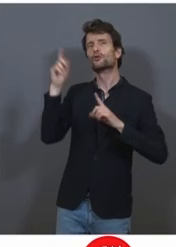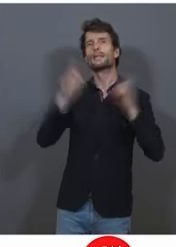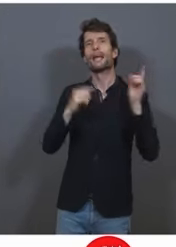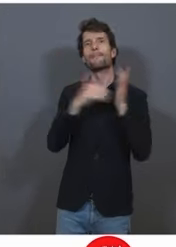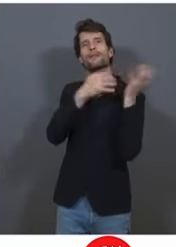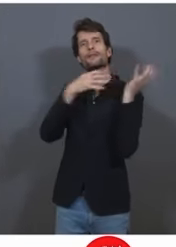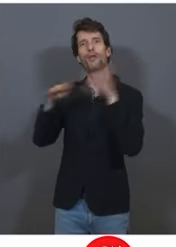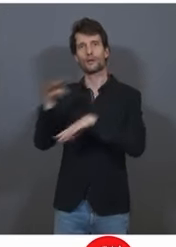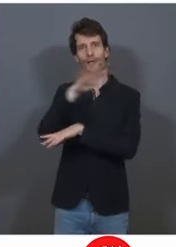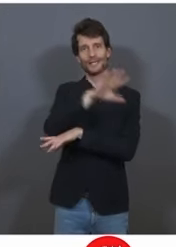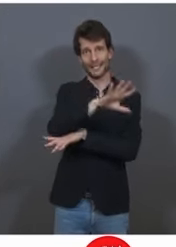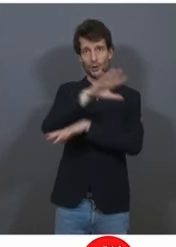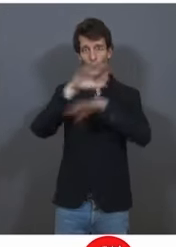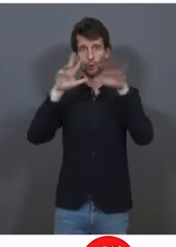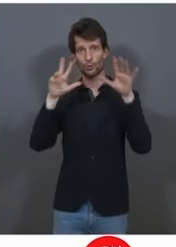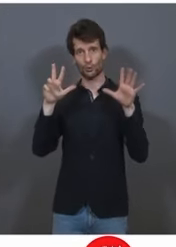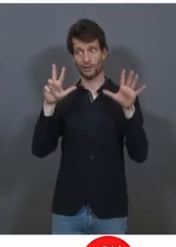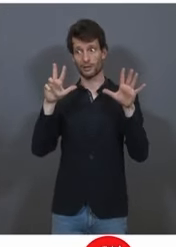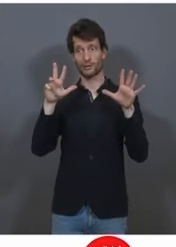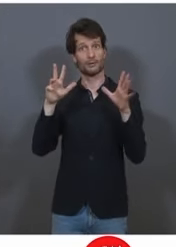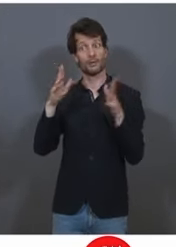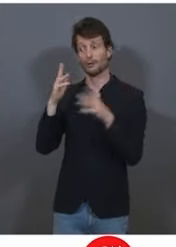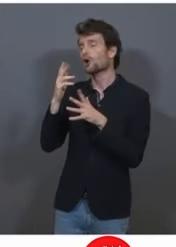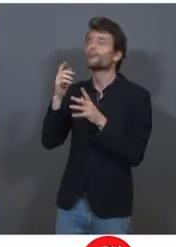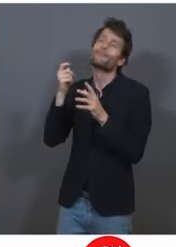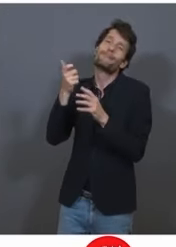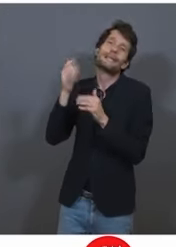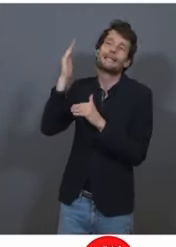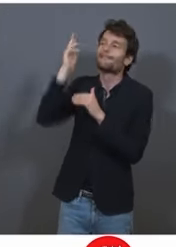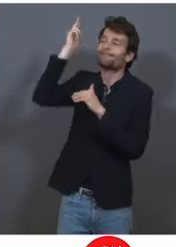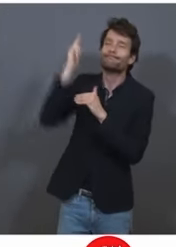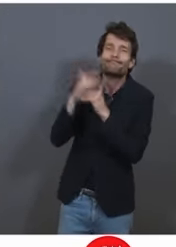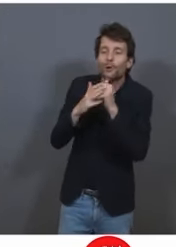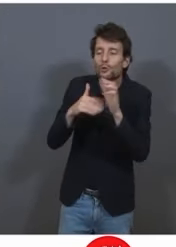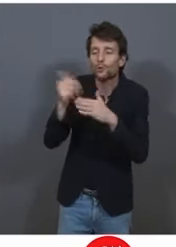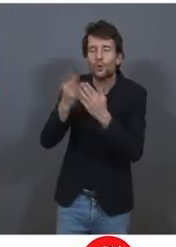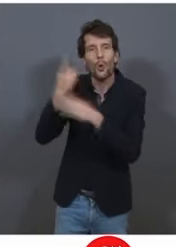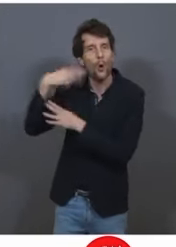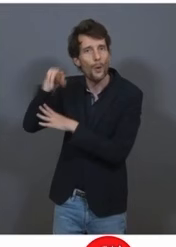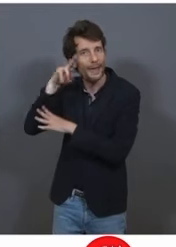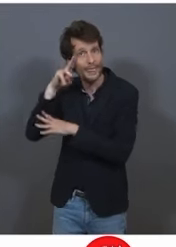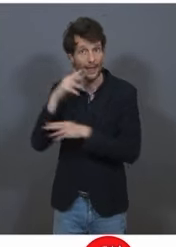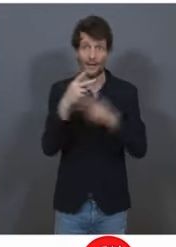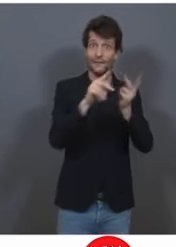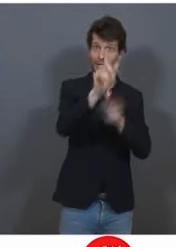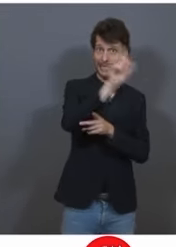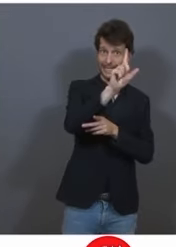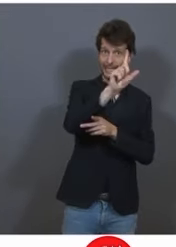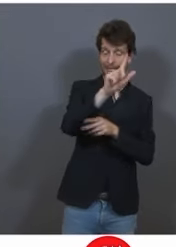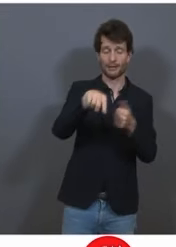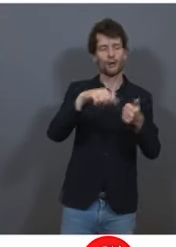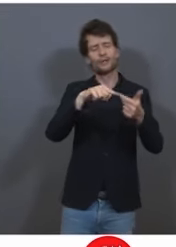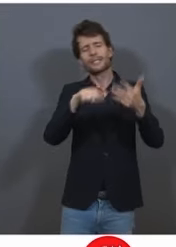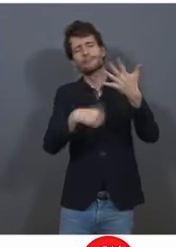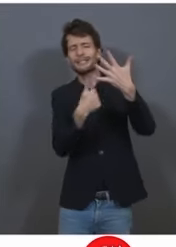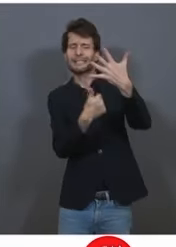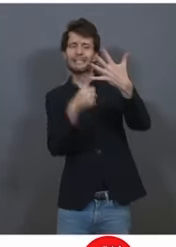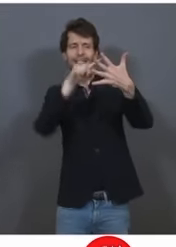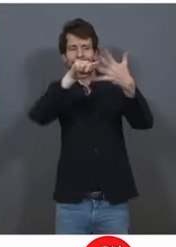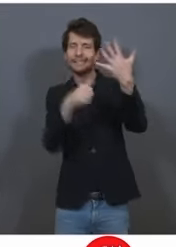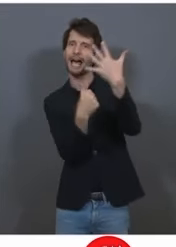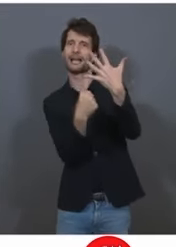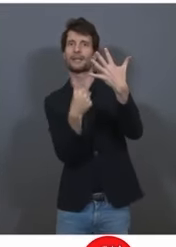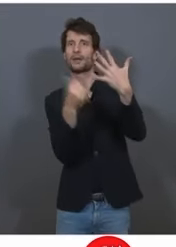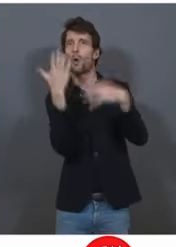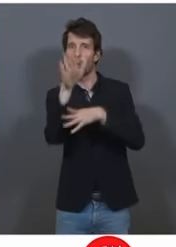préfigurant en quelque sorte la construction européenne, Lille et 5 autres villes d'Europe décidaient de se jumeler, au nombre desquelles